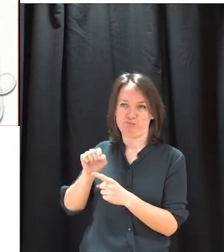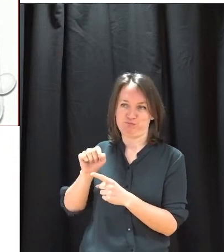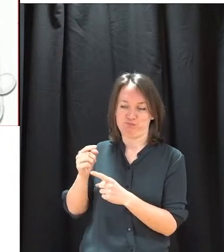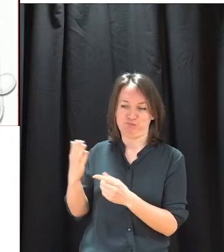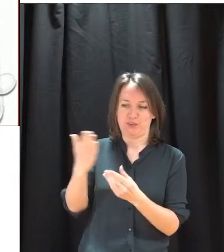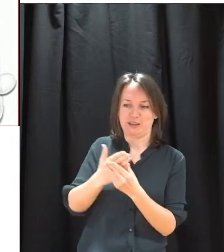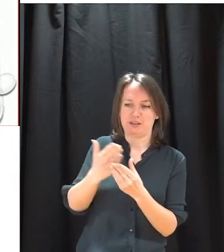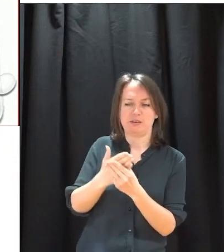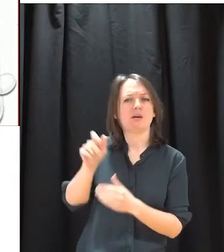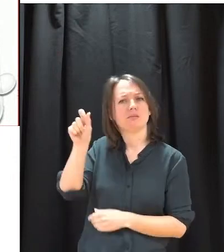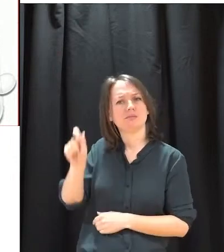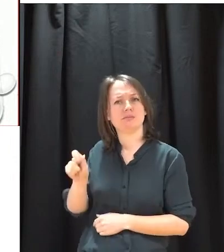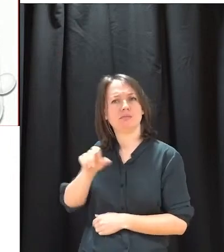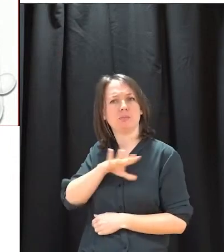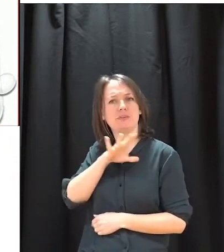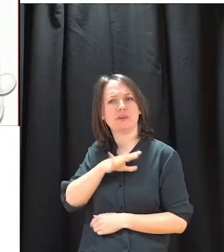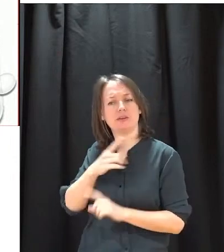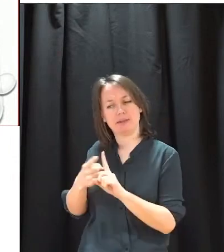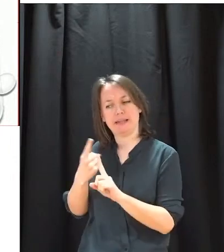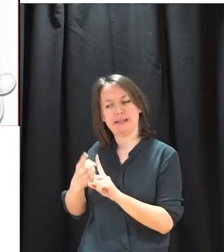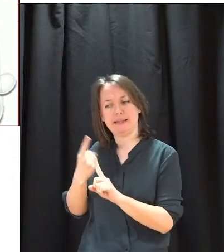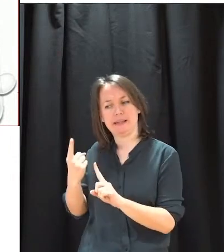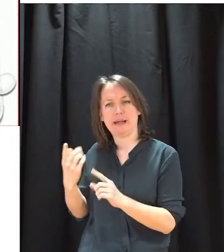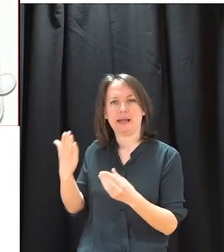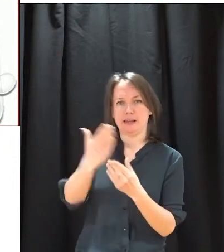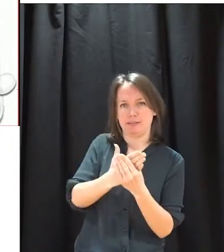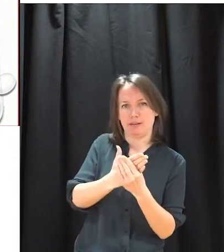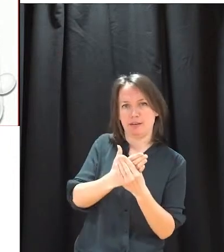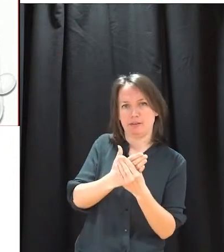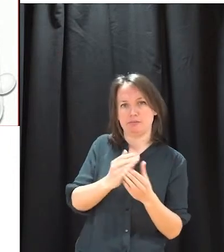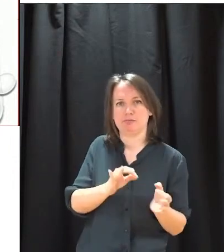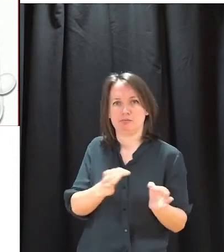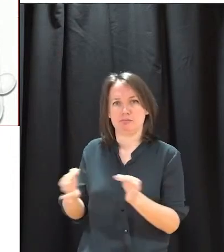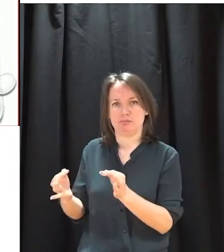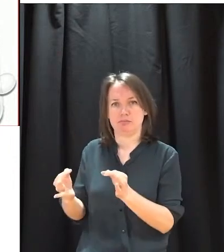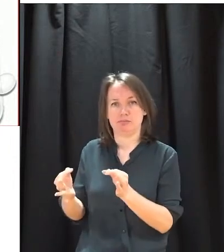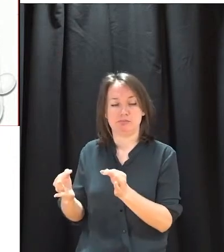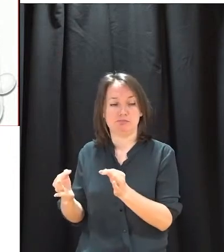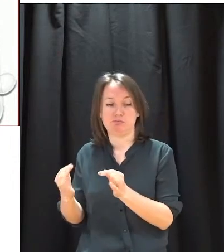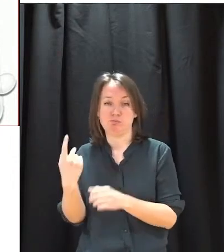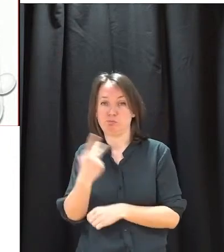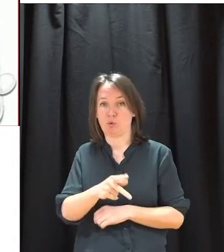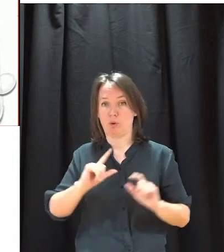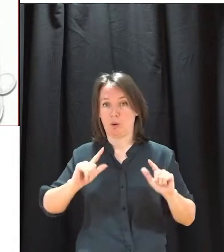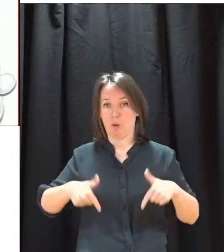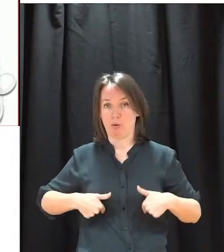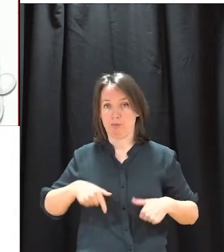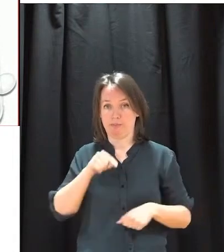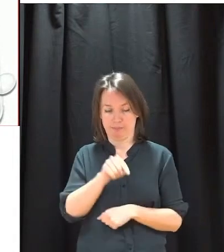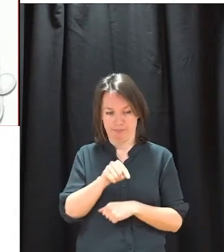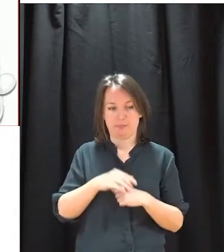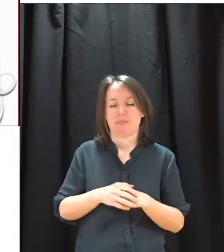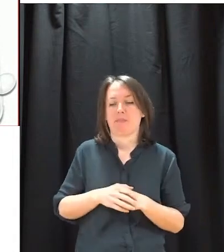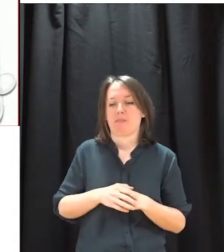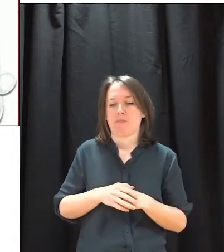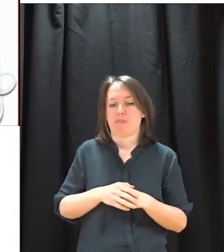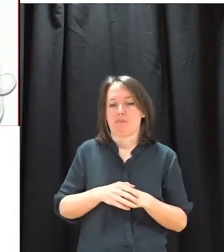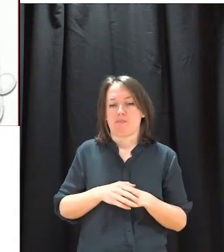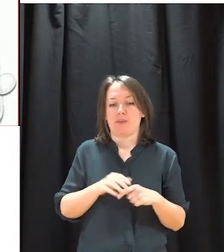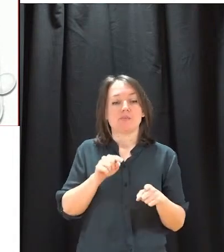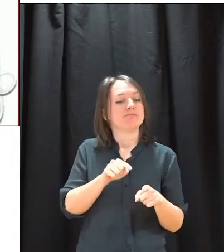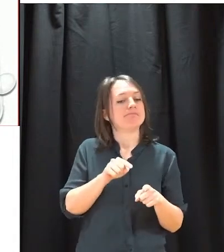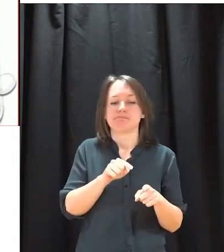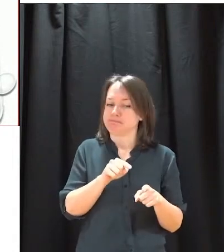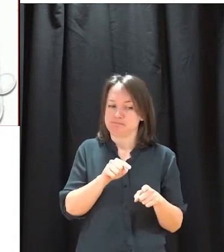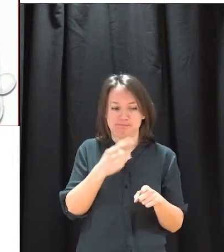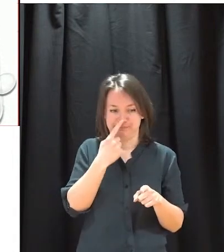enseignants spécialisés et des professeurs qui peuvent venir l'aider sur son lieu de scolarisation. Et ensuite, il a été réorienté parce que lui aussi il